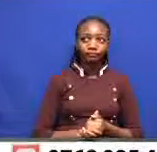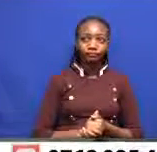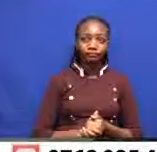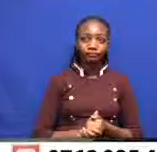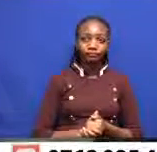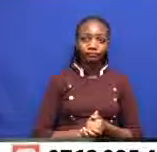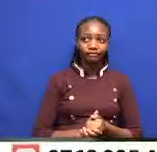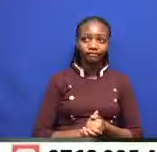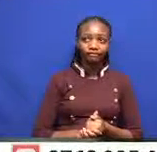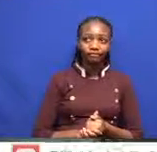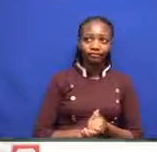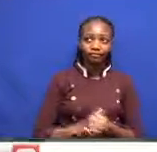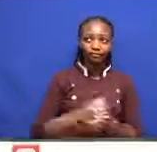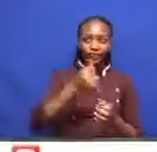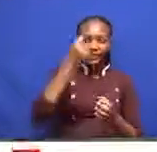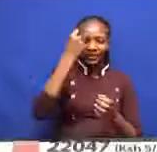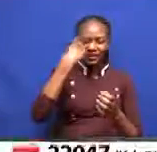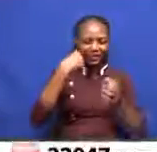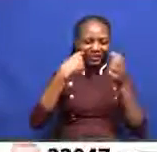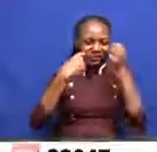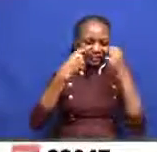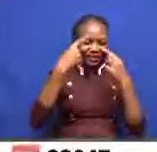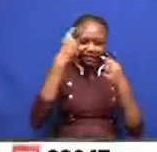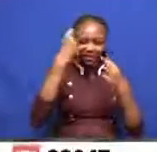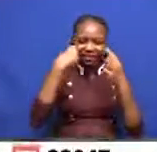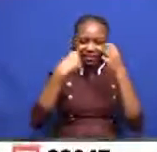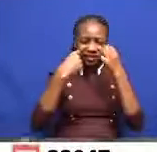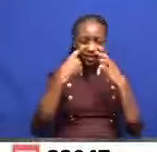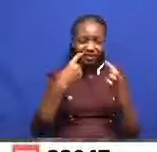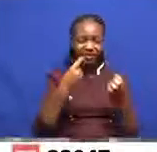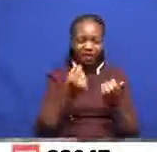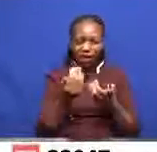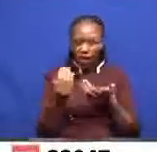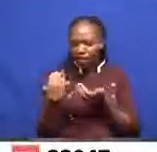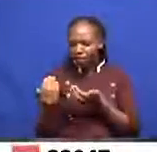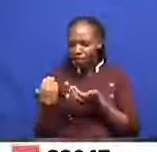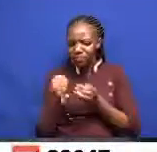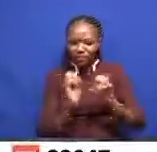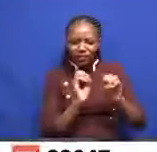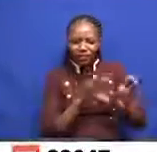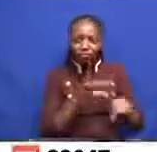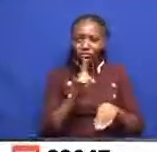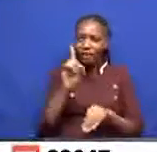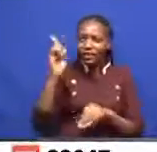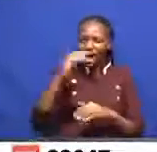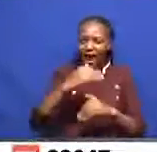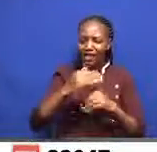Ni kilio cha kijusi ambacho kilipatikana kimetupwa kwenye ndoo hii karibu na shimo la choo.